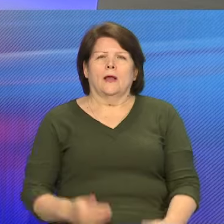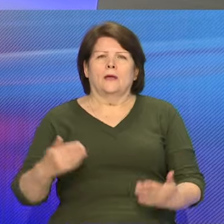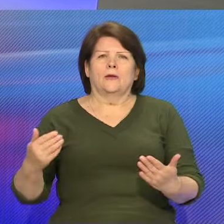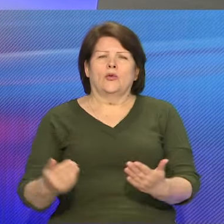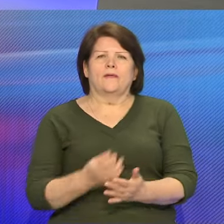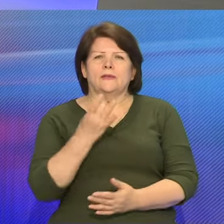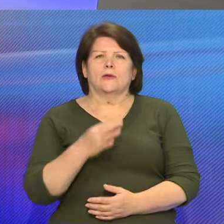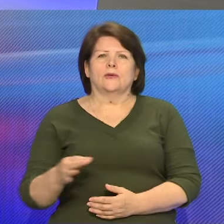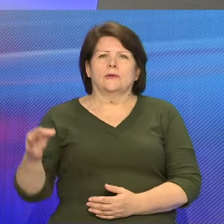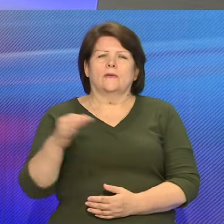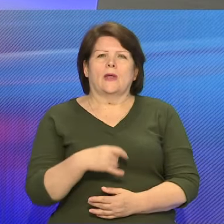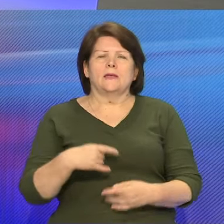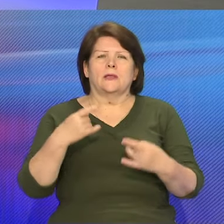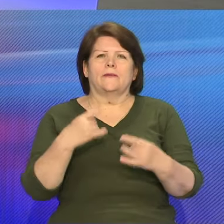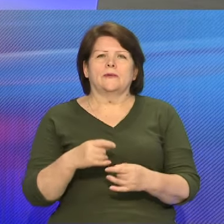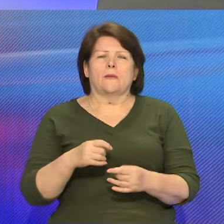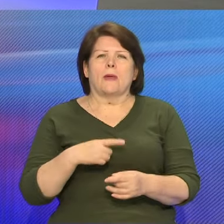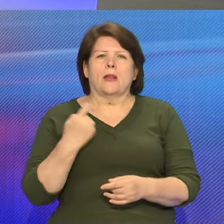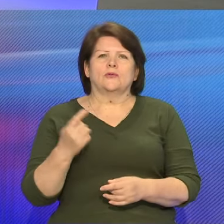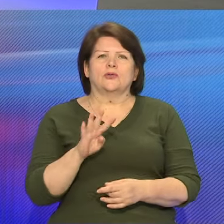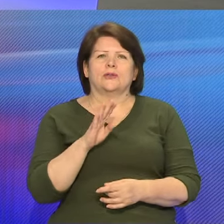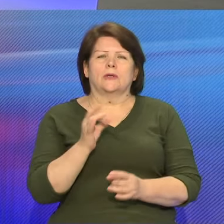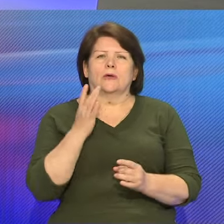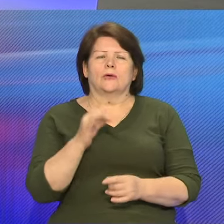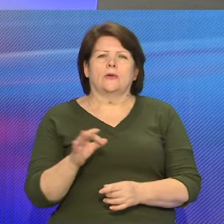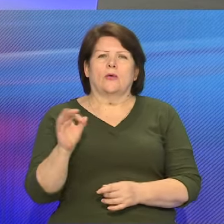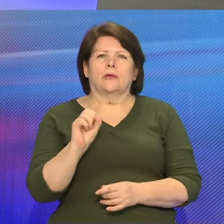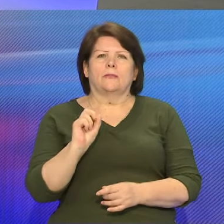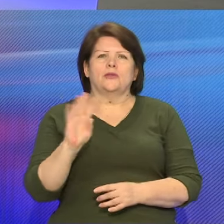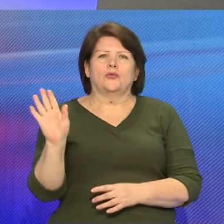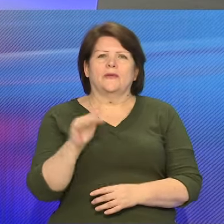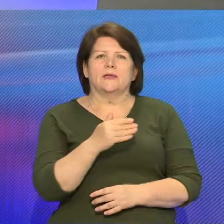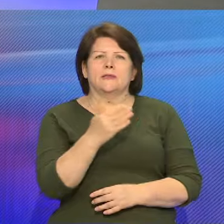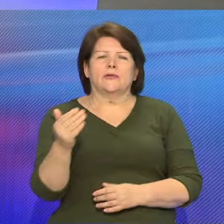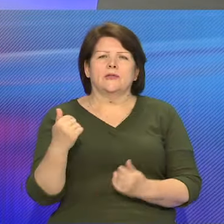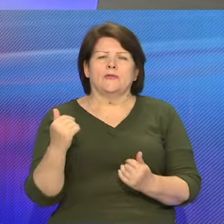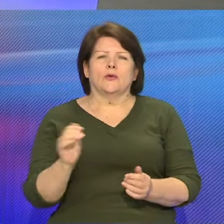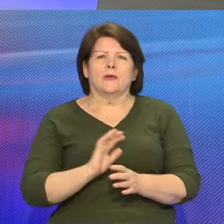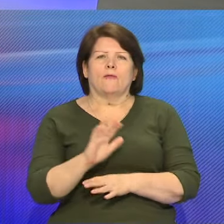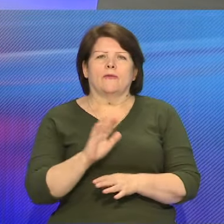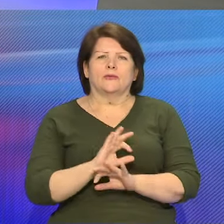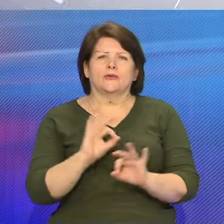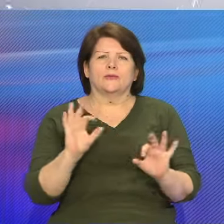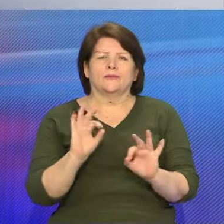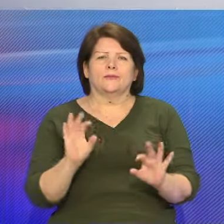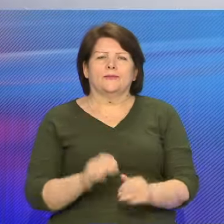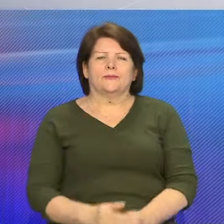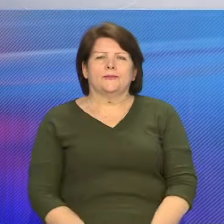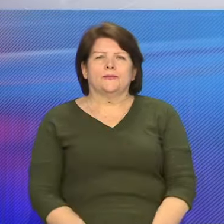Навіны прынёмання на тэлеканале Беларусь 4 Гродна. У студыі Вольга Пілянчук. Вітаю вас і глядзіце сёння ў выпуску.